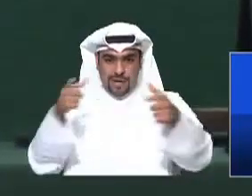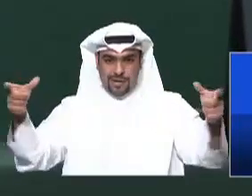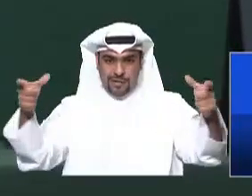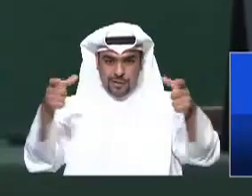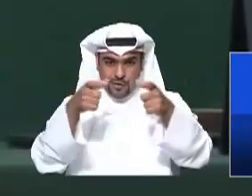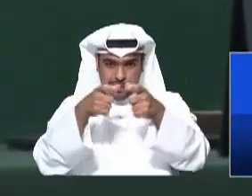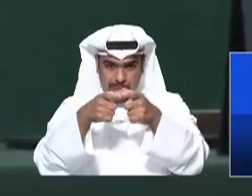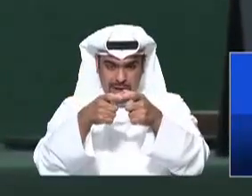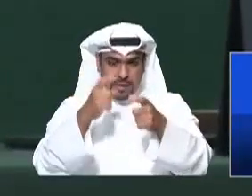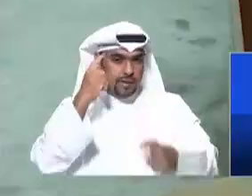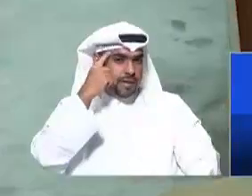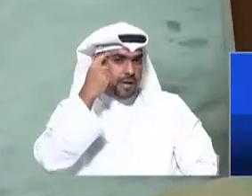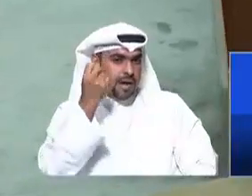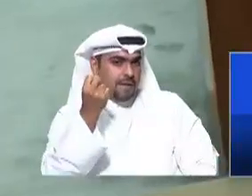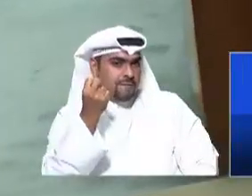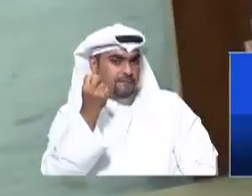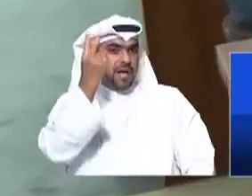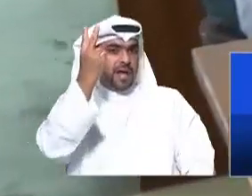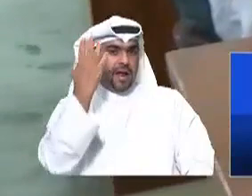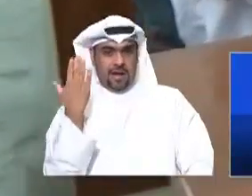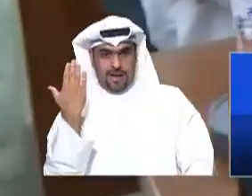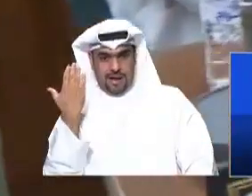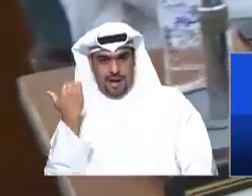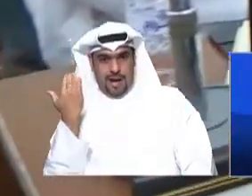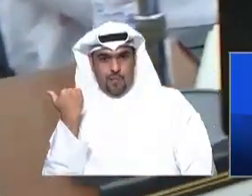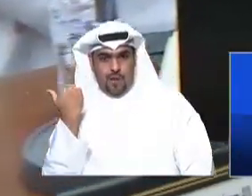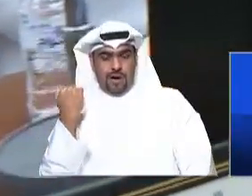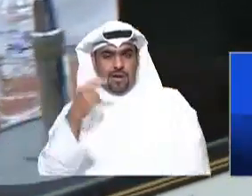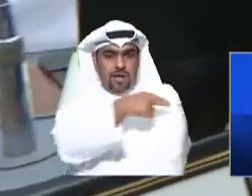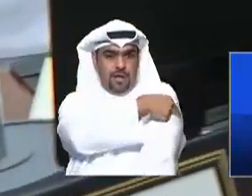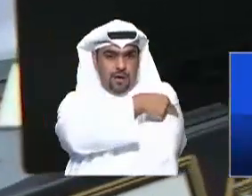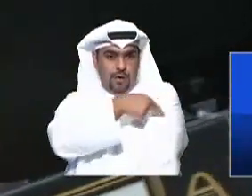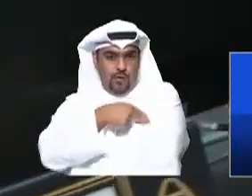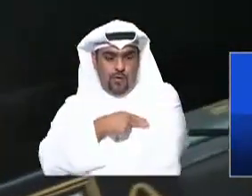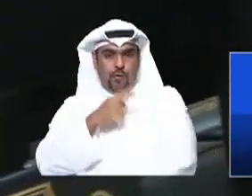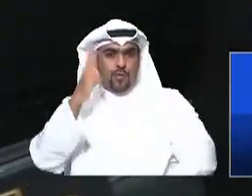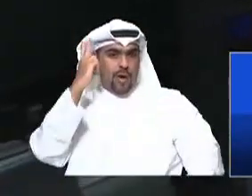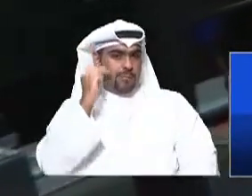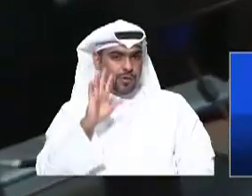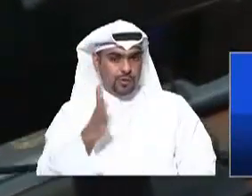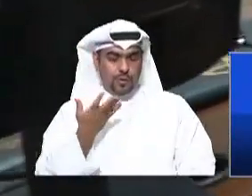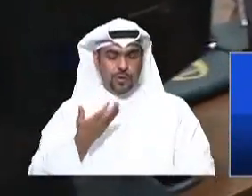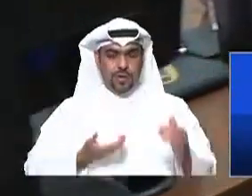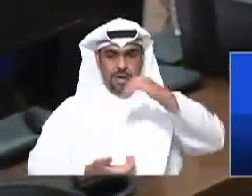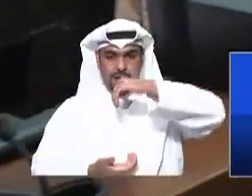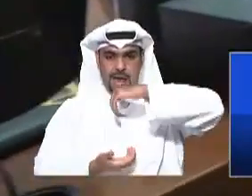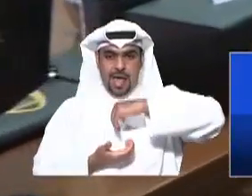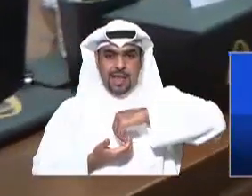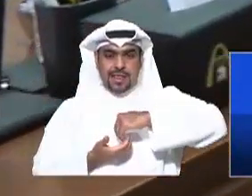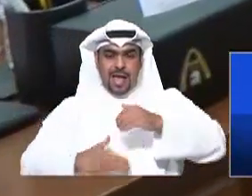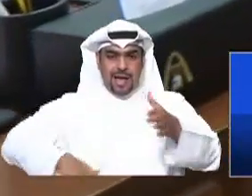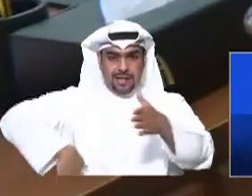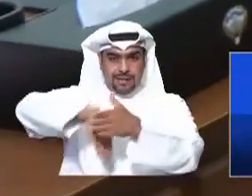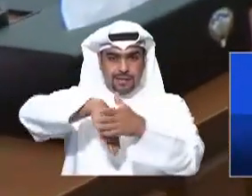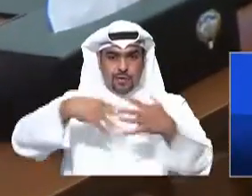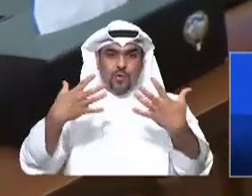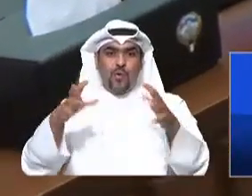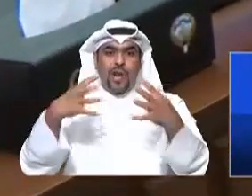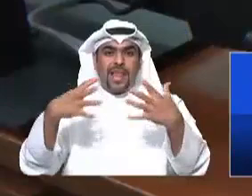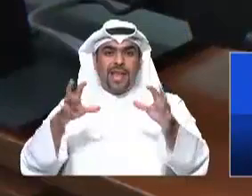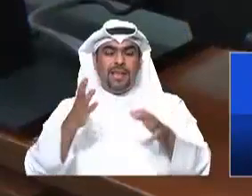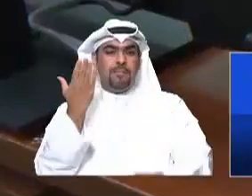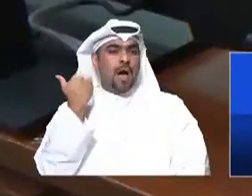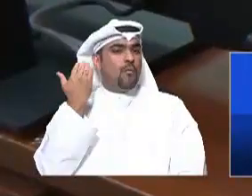البلدي عبد الله المحري وعدد من بعض الأعضاء بنقل مقر الاتحاد الكويتي لكرة القدم من منطقة العدلية